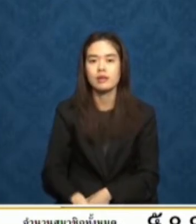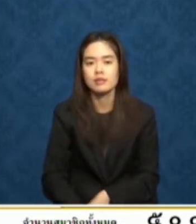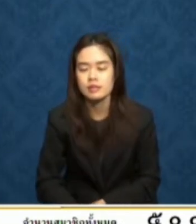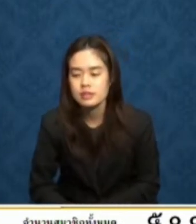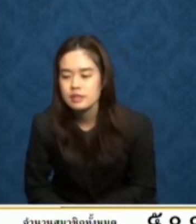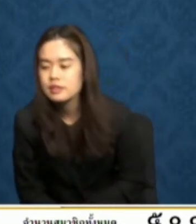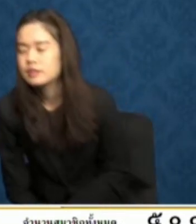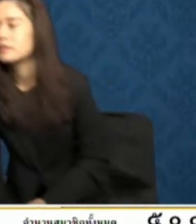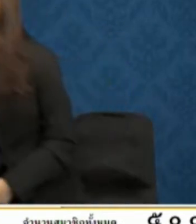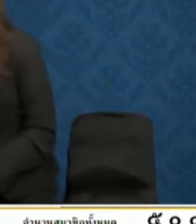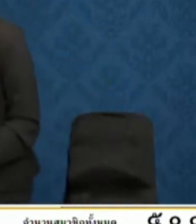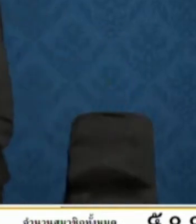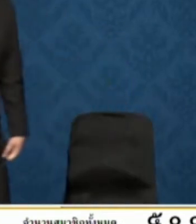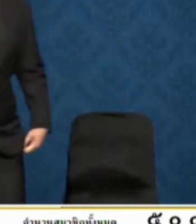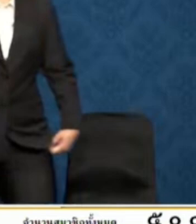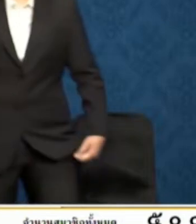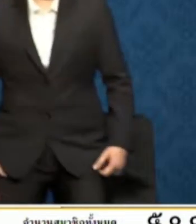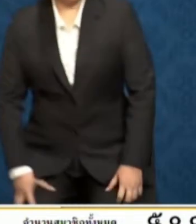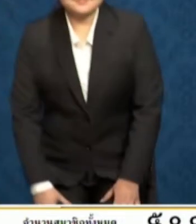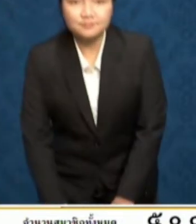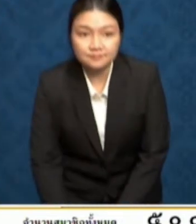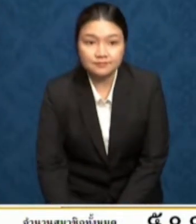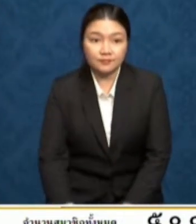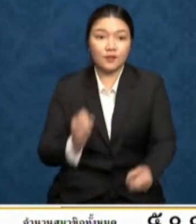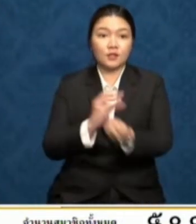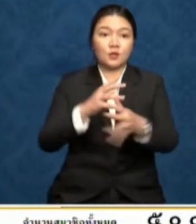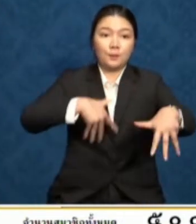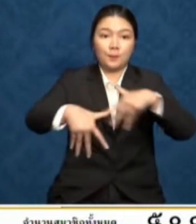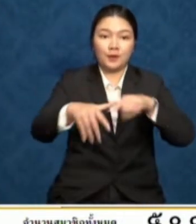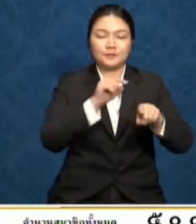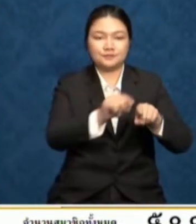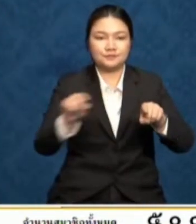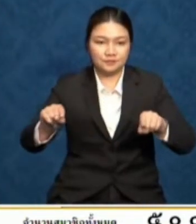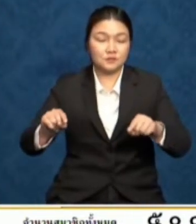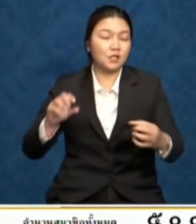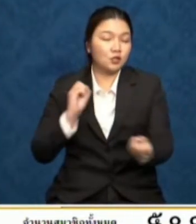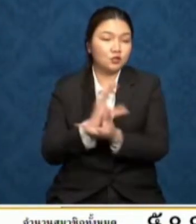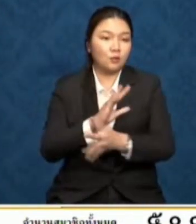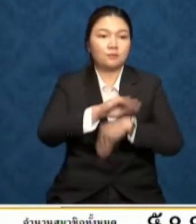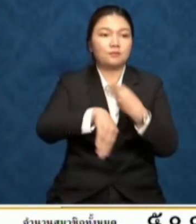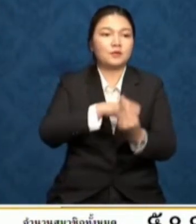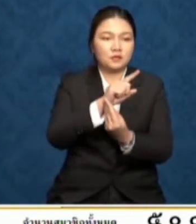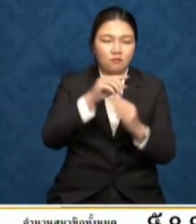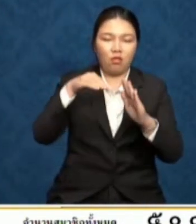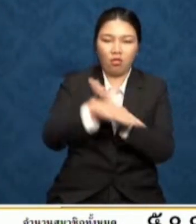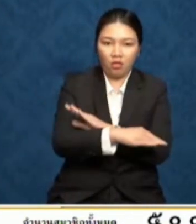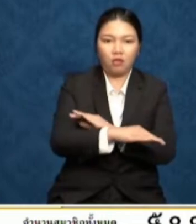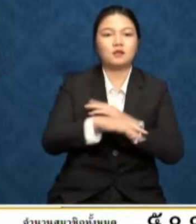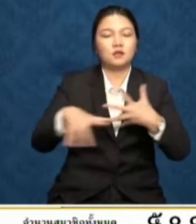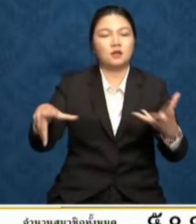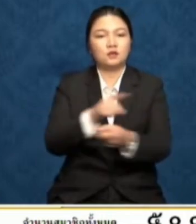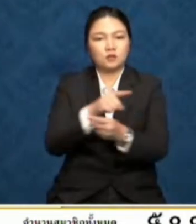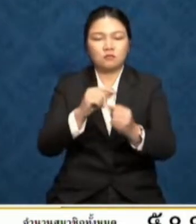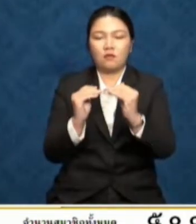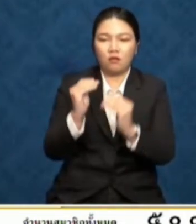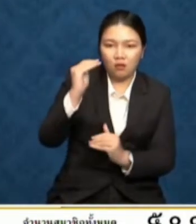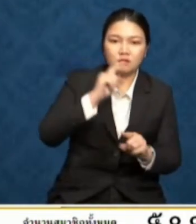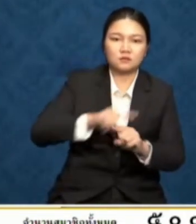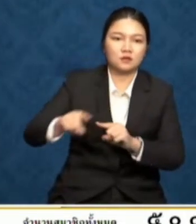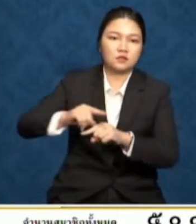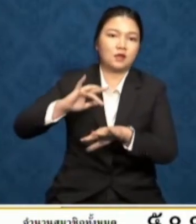ทำใหพน้ประชาชนไม่มีความมนคลในชีวิตนำใสปัหาทางเศษฐกิจความเหอมล ใสงคมและปัหาส่เวลอม